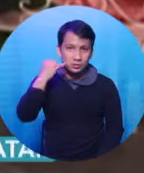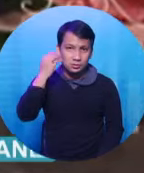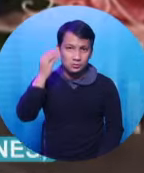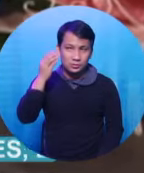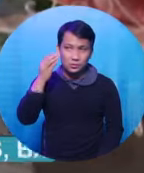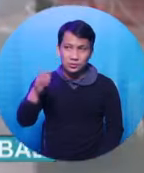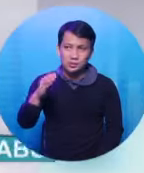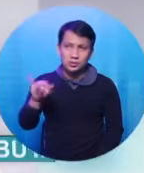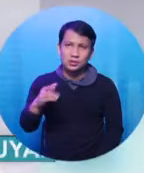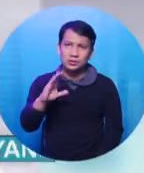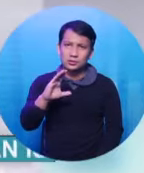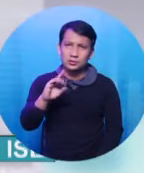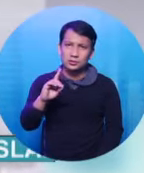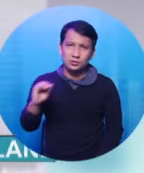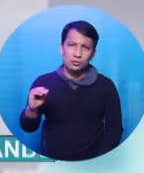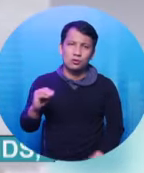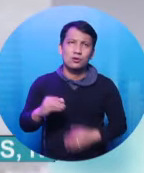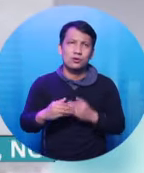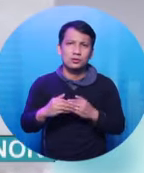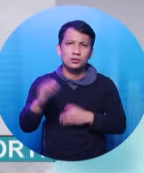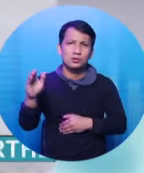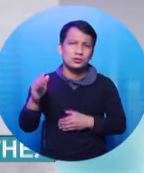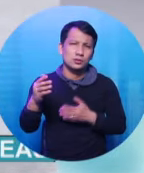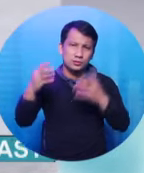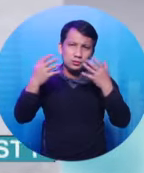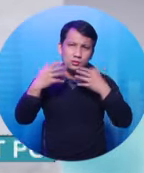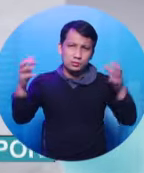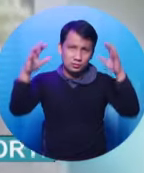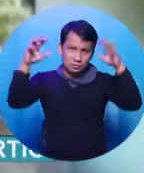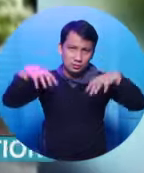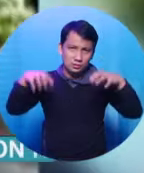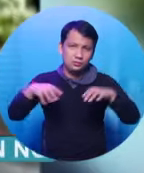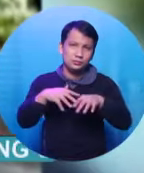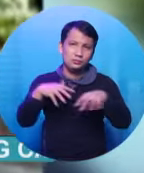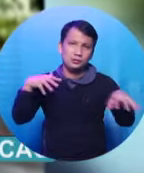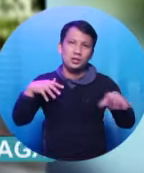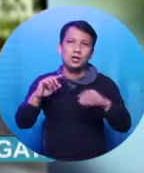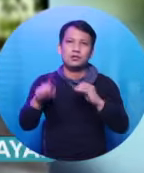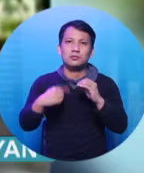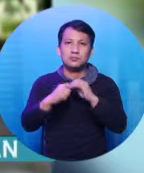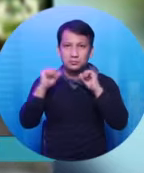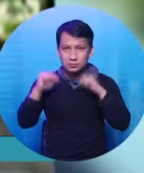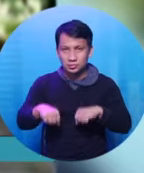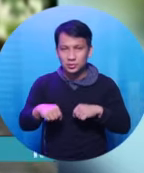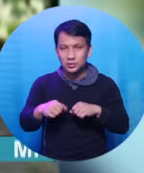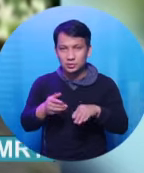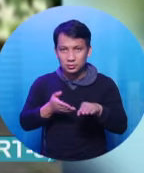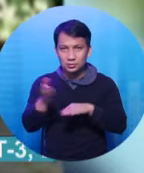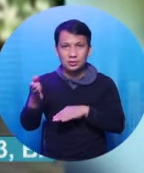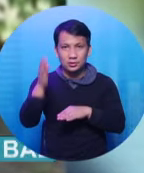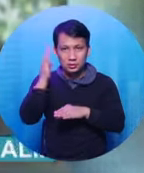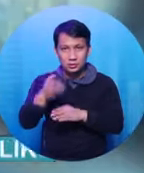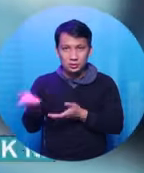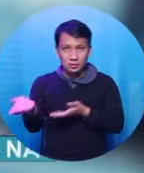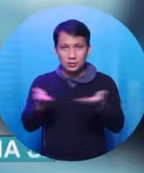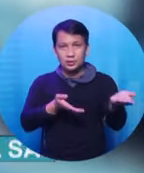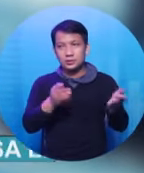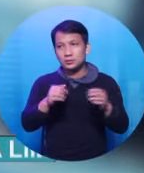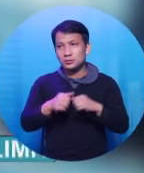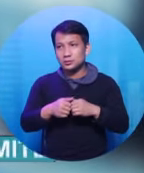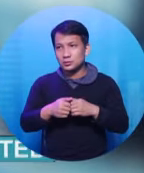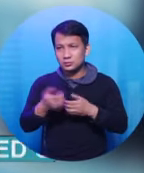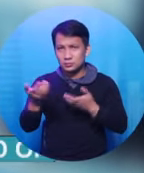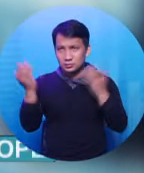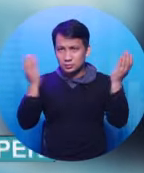Hamurol from Cagayan de Oro City. Init man, ulan o grabing traffic, abay kaya raw niyang suungin makapaghatid serbisyo lang, lalo